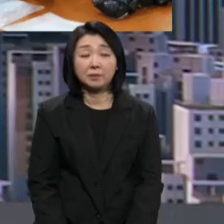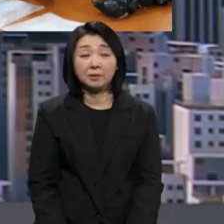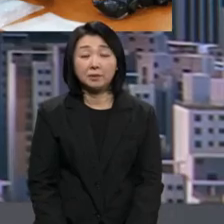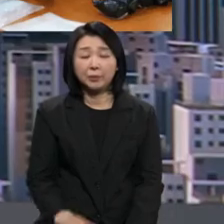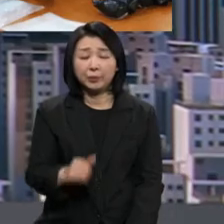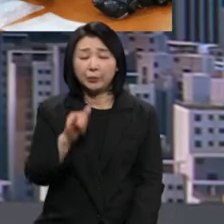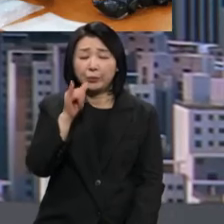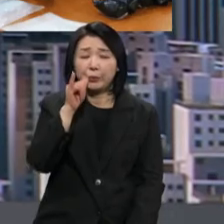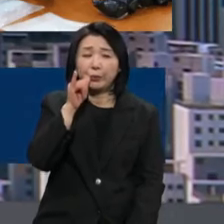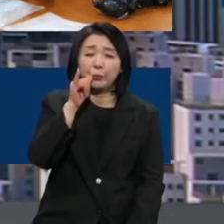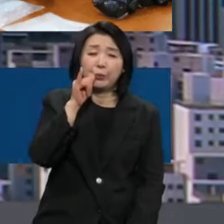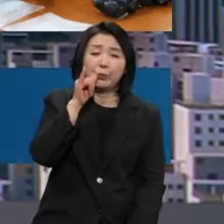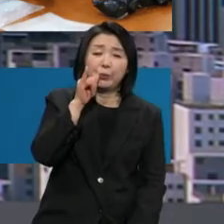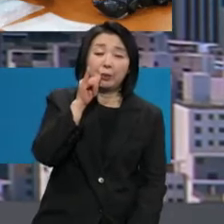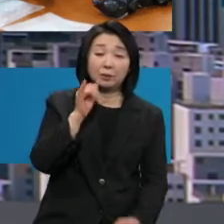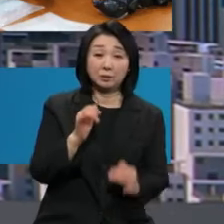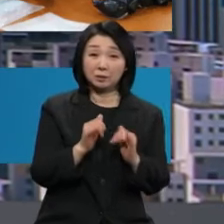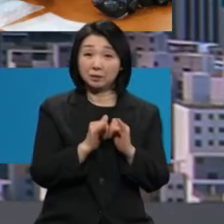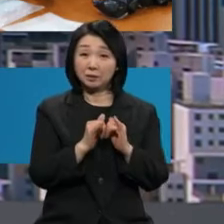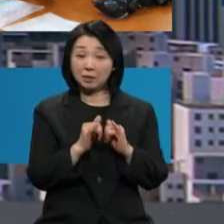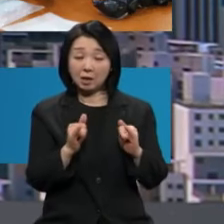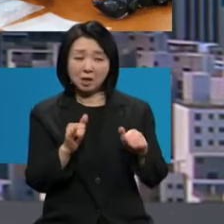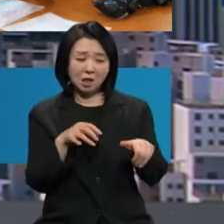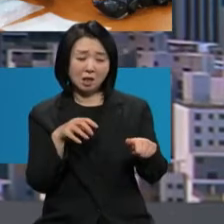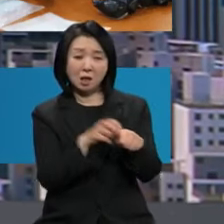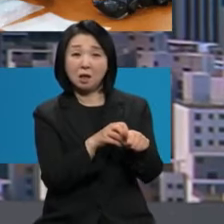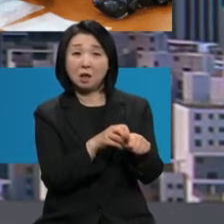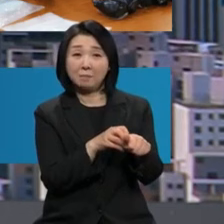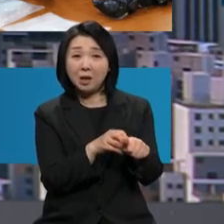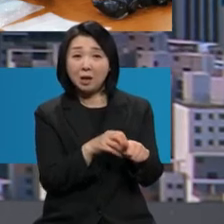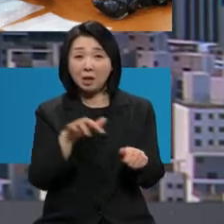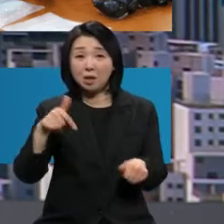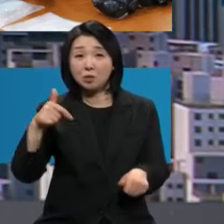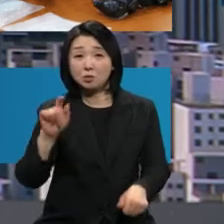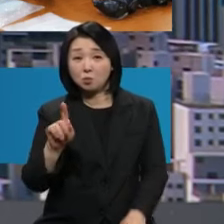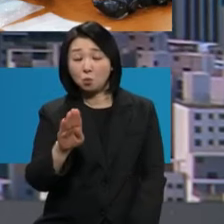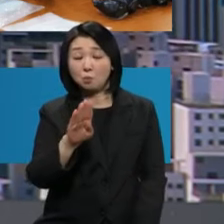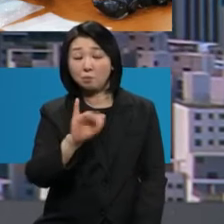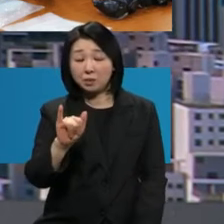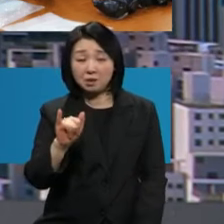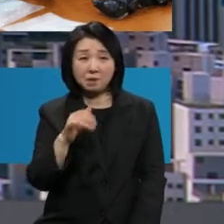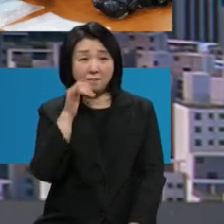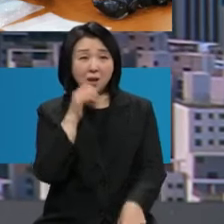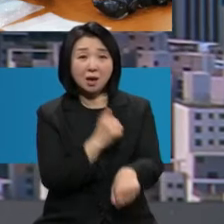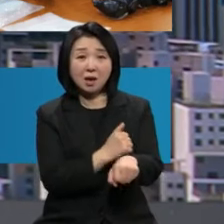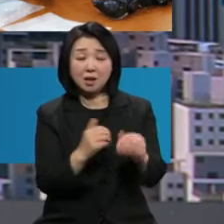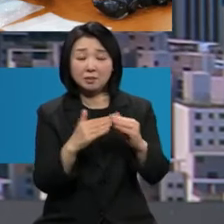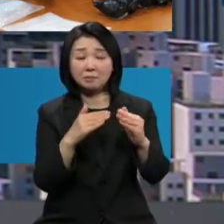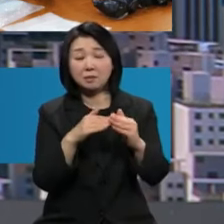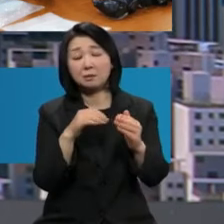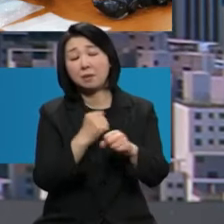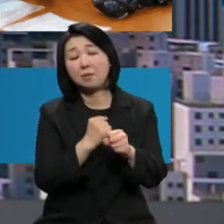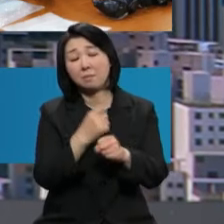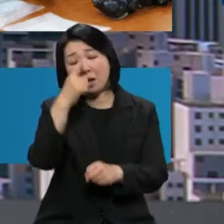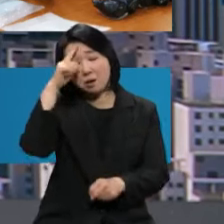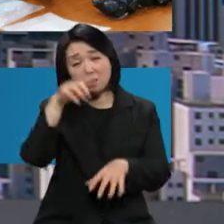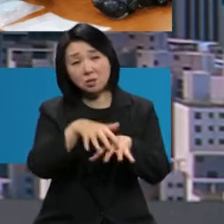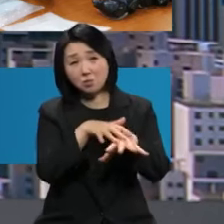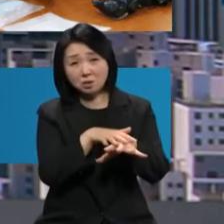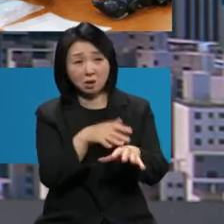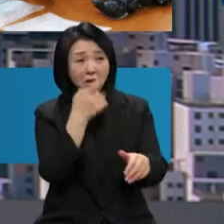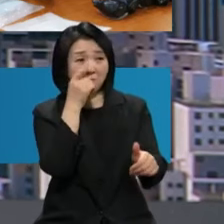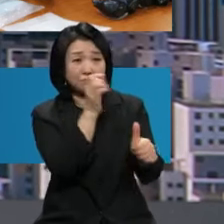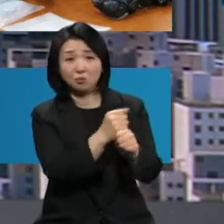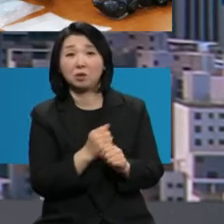중독되면 사람까지 물어뜯는 좀비 마약을 주택가에서 만들어 온 러시아 마약 조직원들이 붙잡혔습니다. 이들은